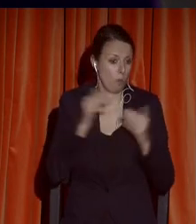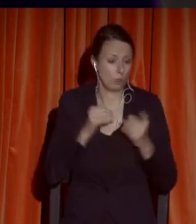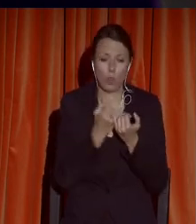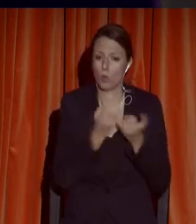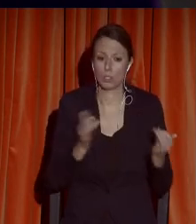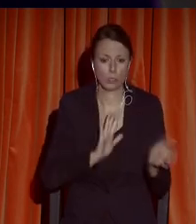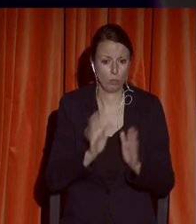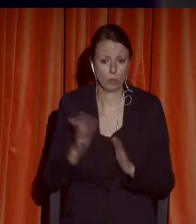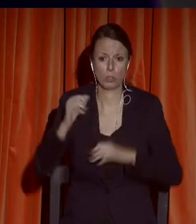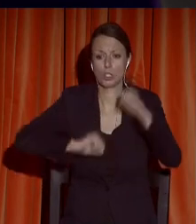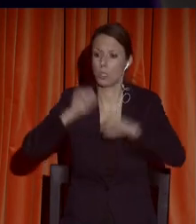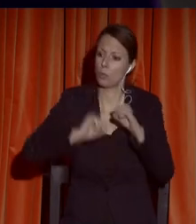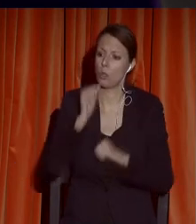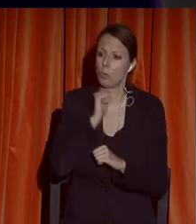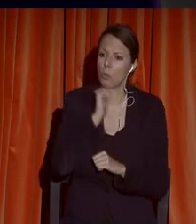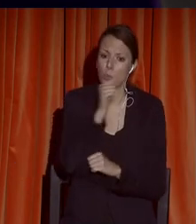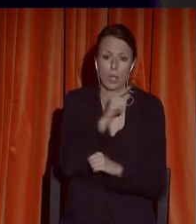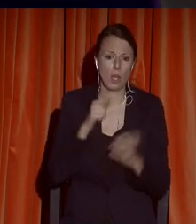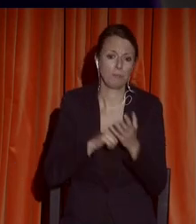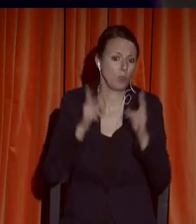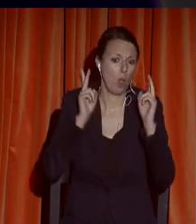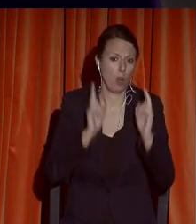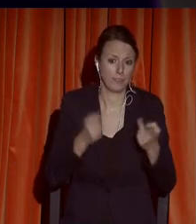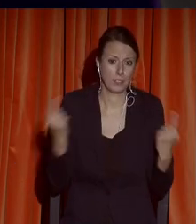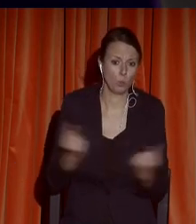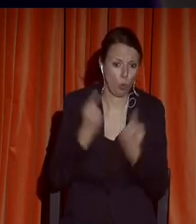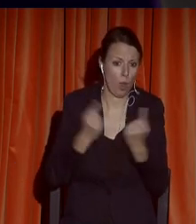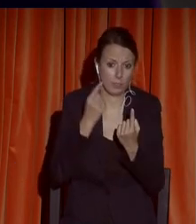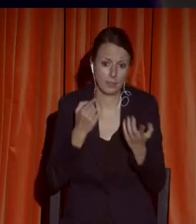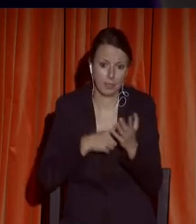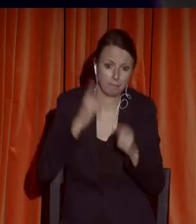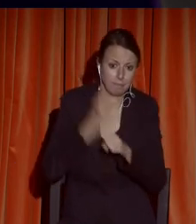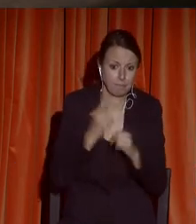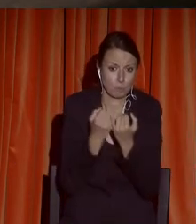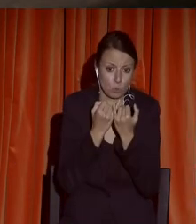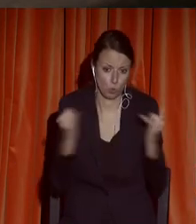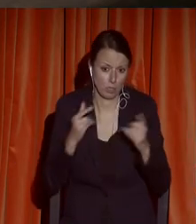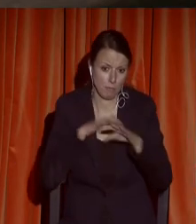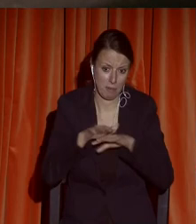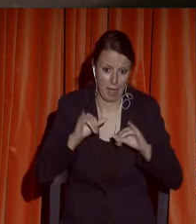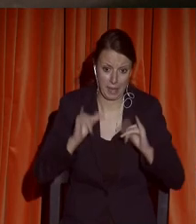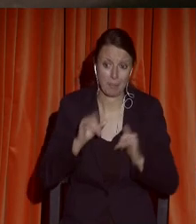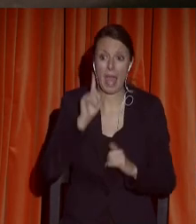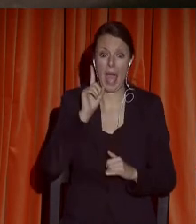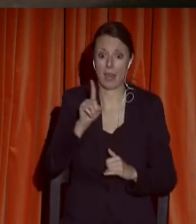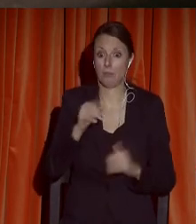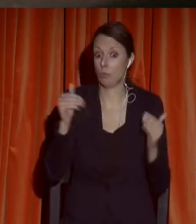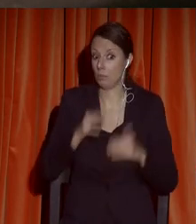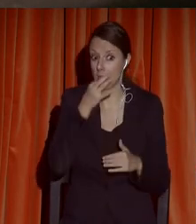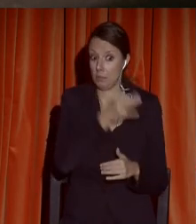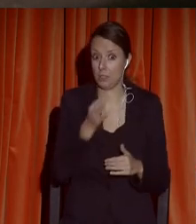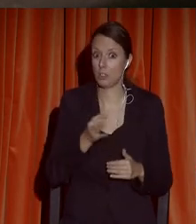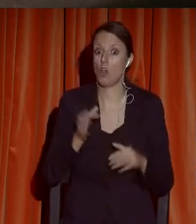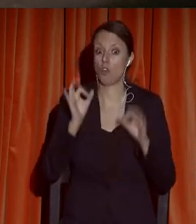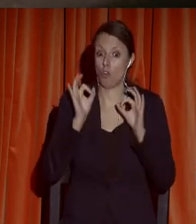Trybunał próbuje sobie radzić z rzeczywistością, tak? Ale możemy sobie też zadać pytanie, no dobrze, ale jaka jest